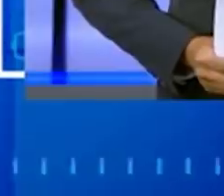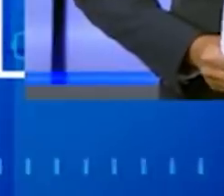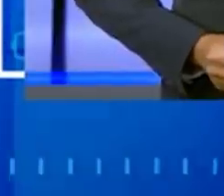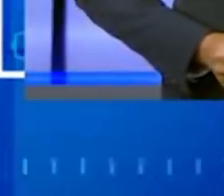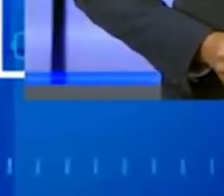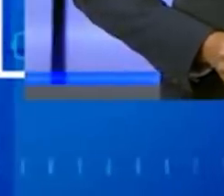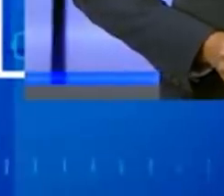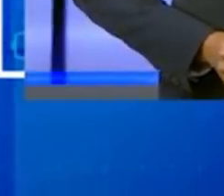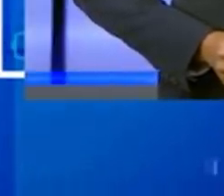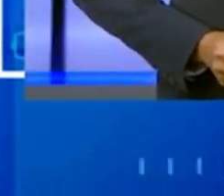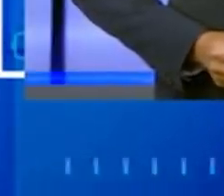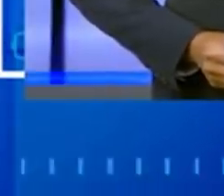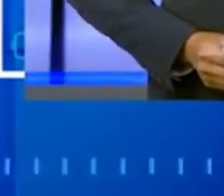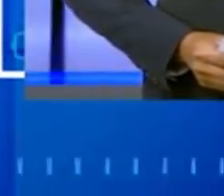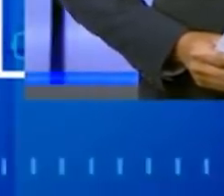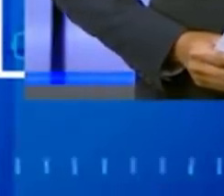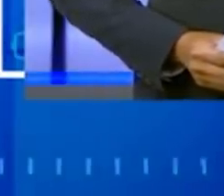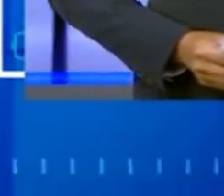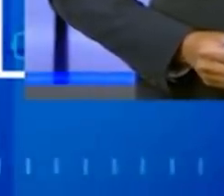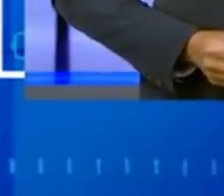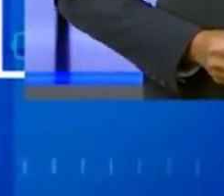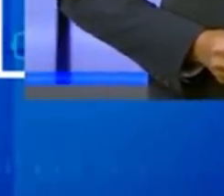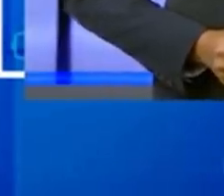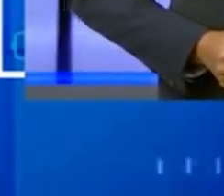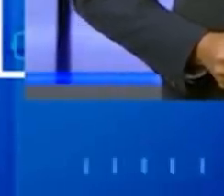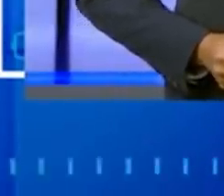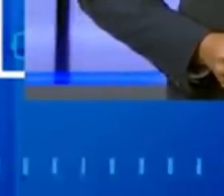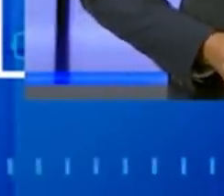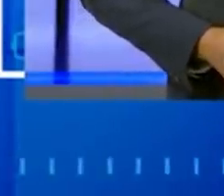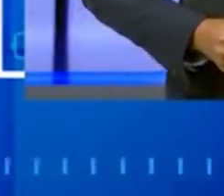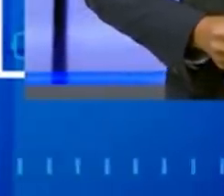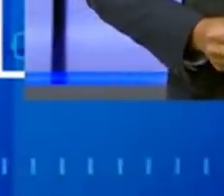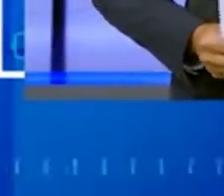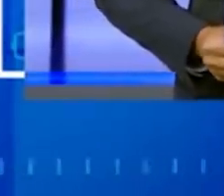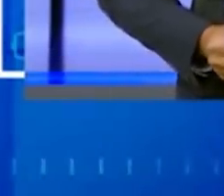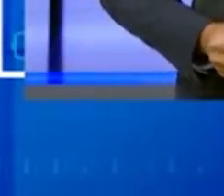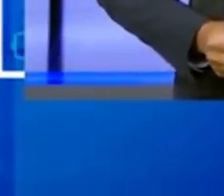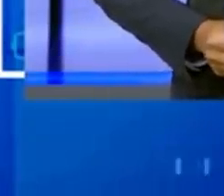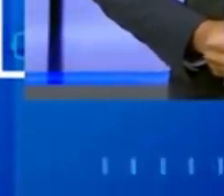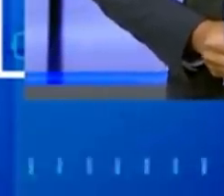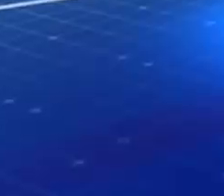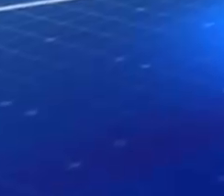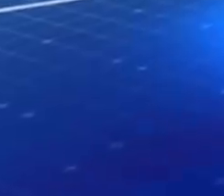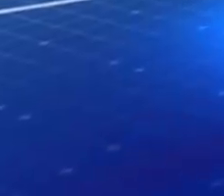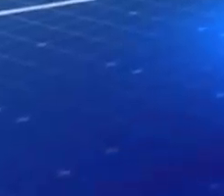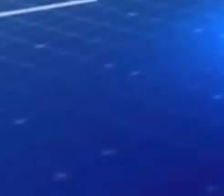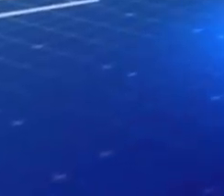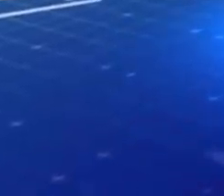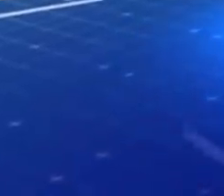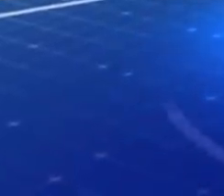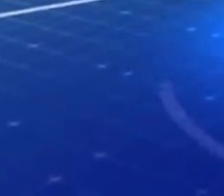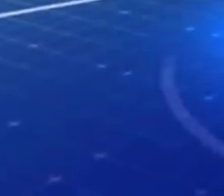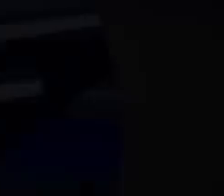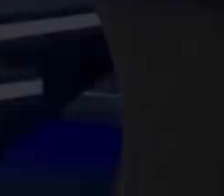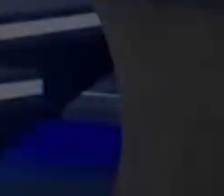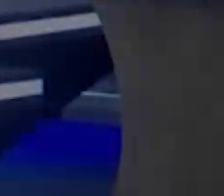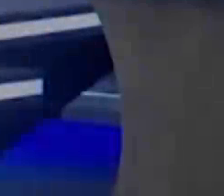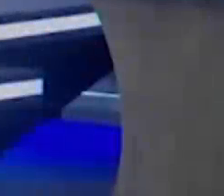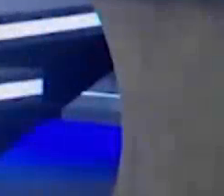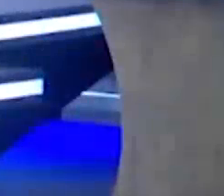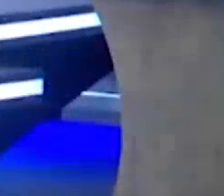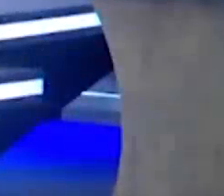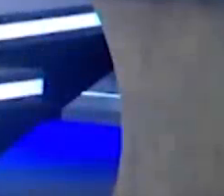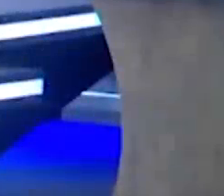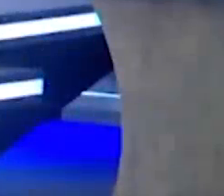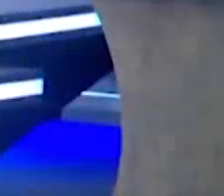Ako po si Pia Arcangel. Hanggang sa Lunes, para sa Pilipino. Sama-sama tayong magiging saksi!